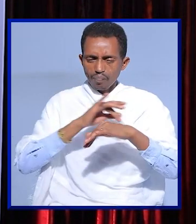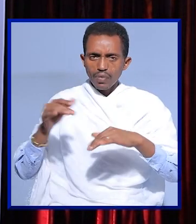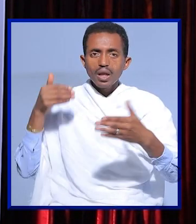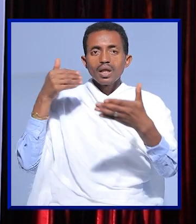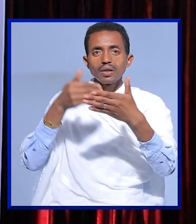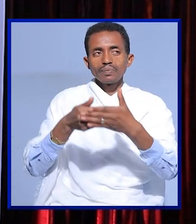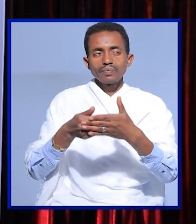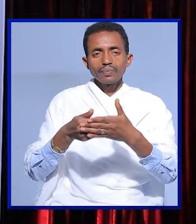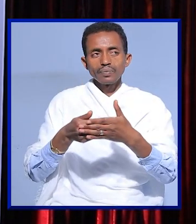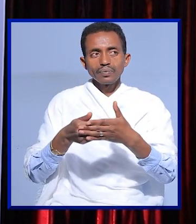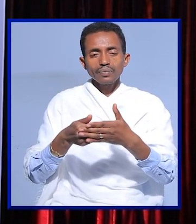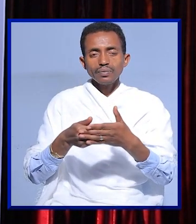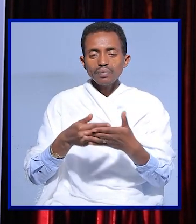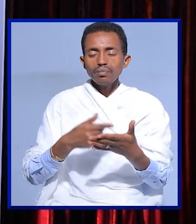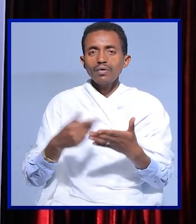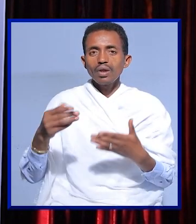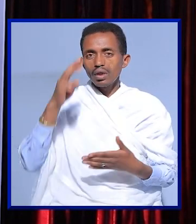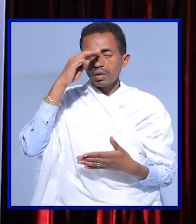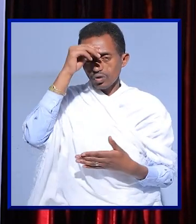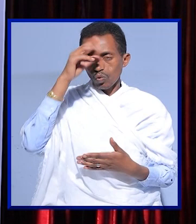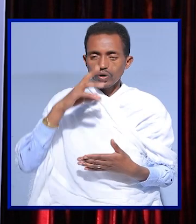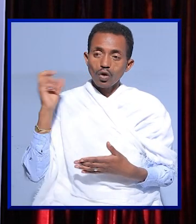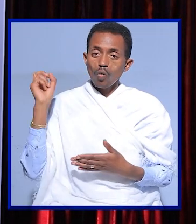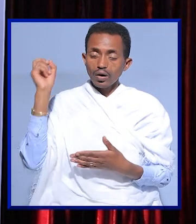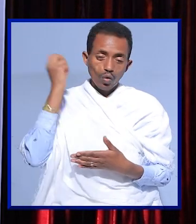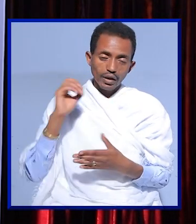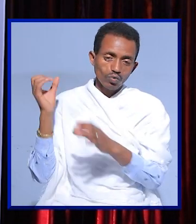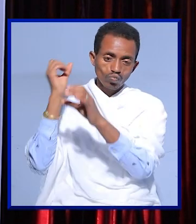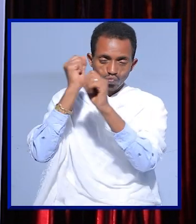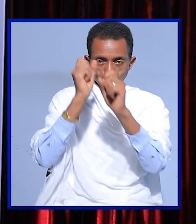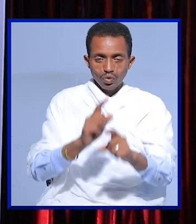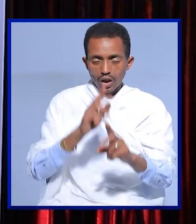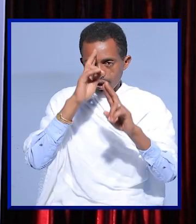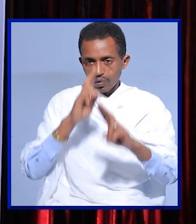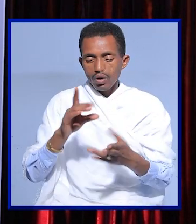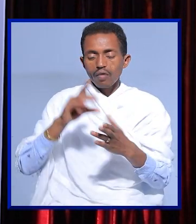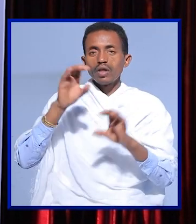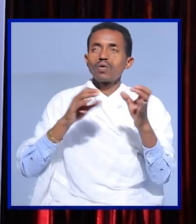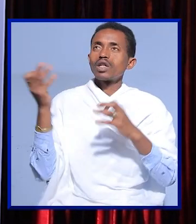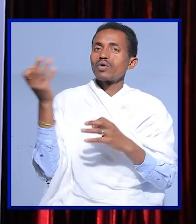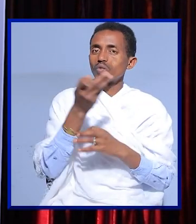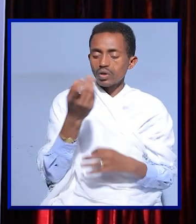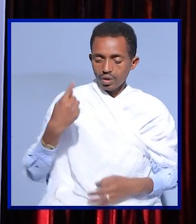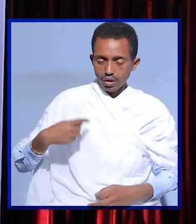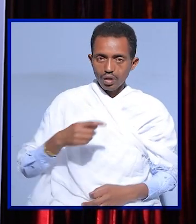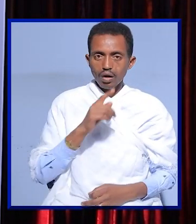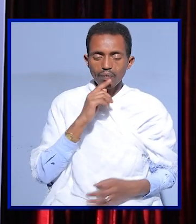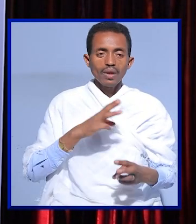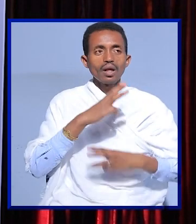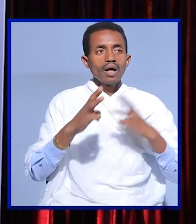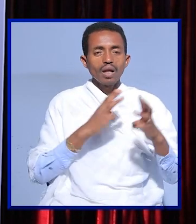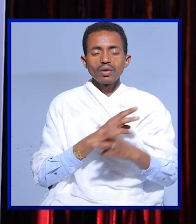እስከሚራቆት ድረስ በዛ ሰባሰገል ግን ወርቅ ይዘው ሄደው ክብሩን ከፍ አድርገው እንደመሰከሩት ሁሉ ዛሬ